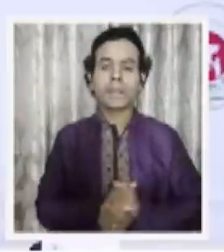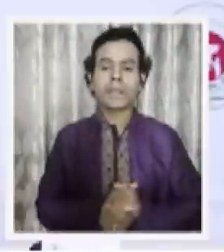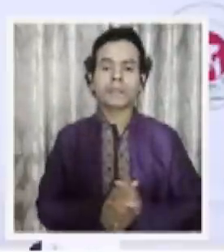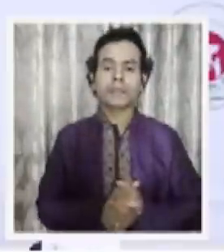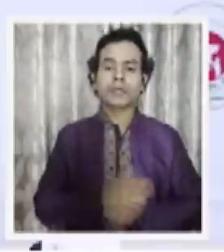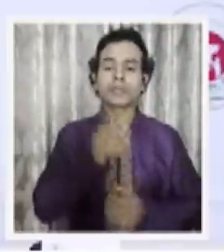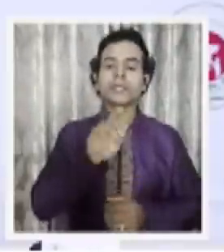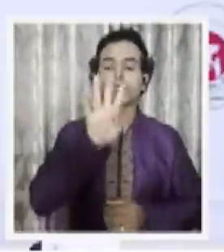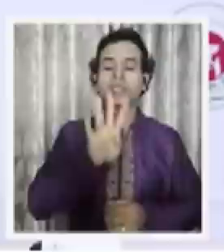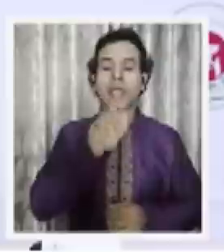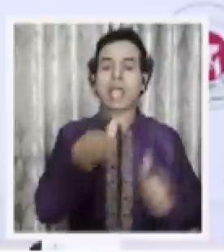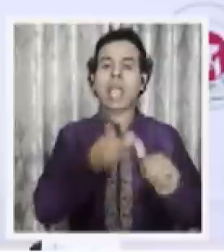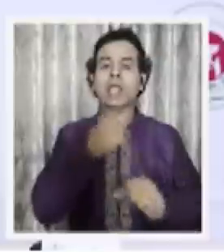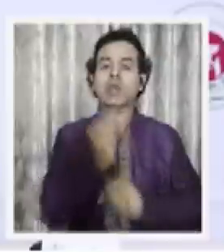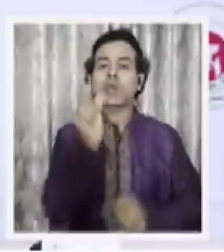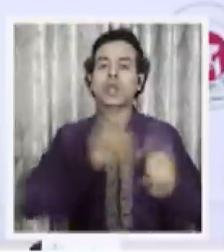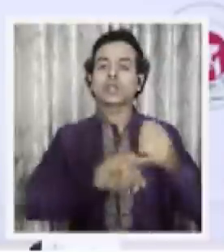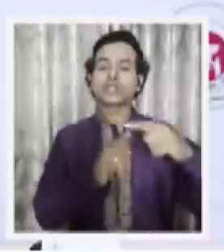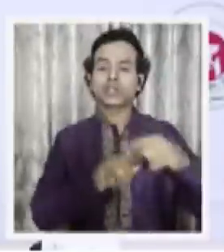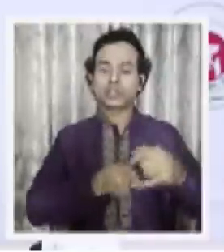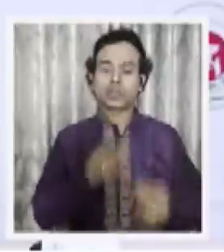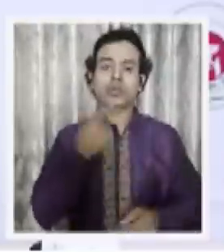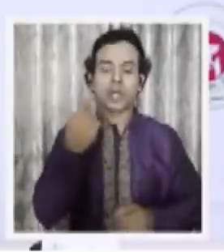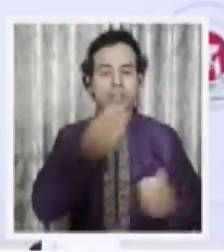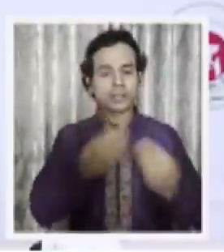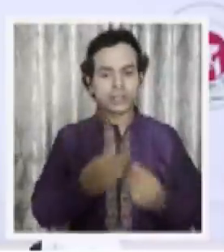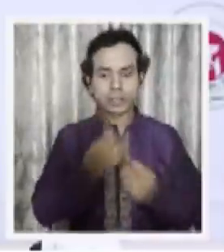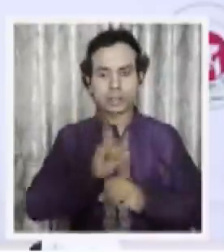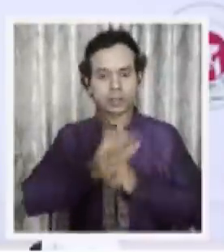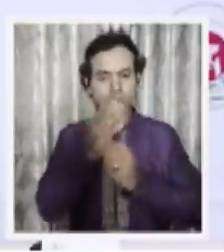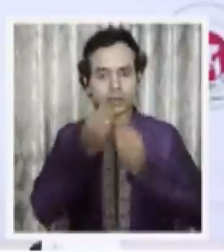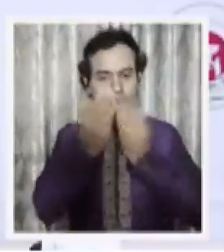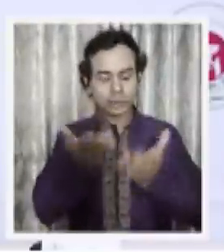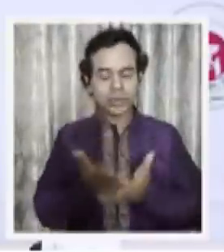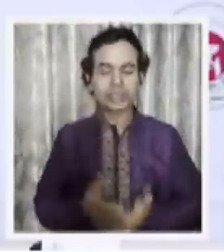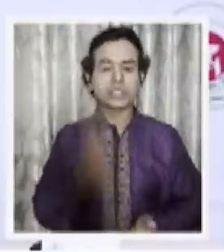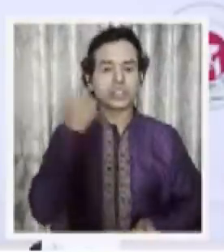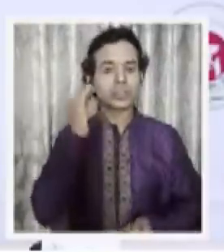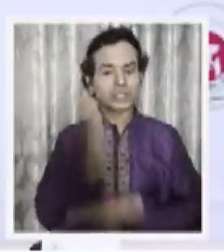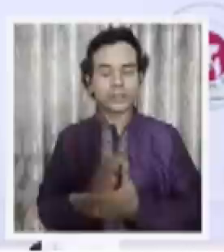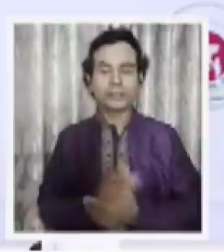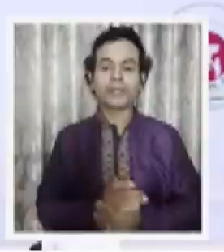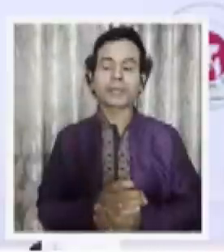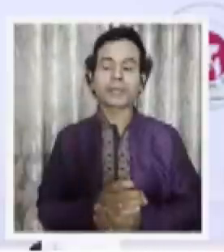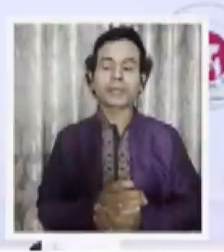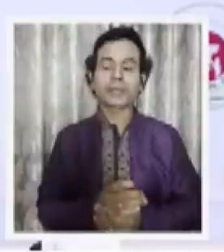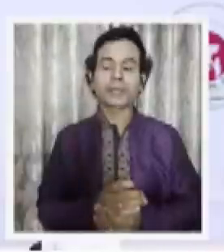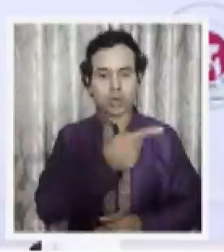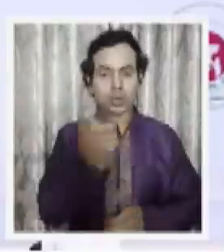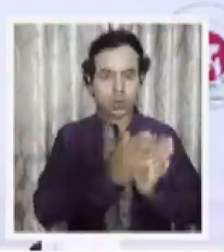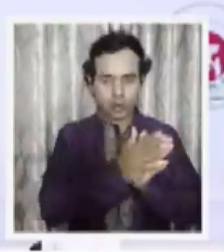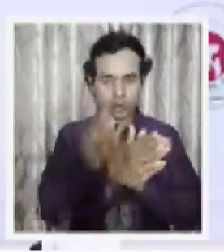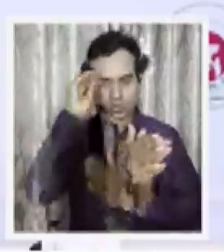4 আগস্ট 2020। এই ছিল আমাদের হাতে তথ্য। শেষ করবার আগে আবারও বিনীত অনুরোধ জানাবো, আপনারা